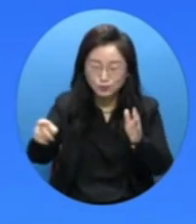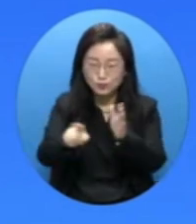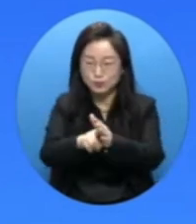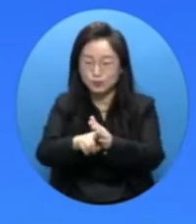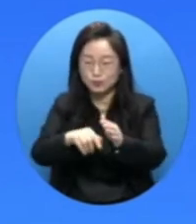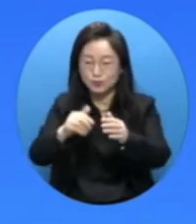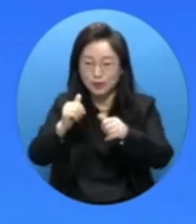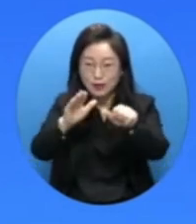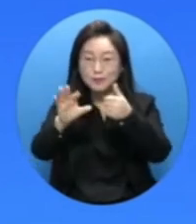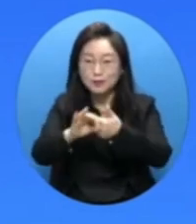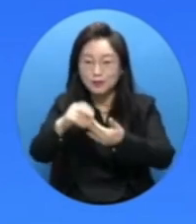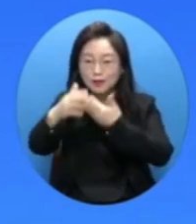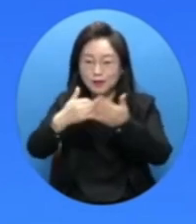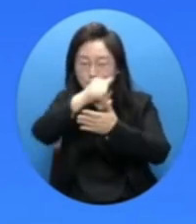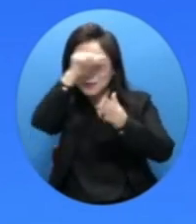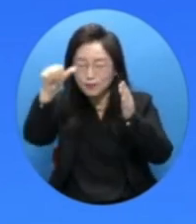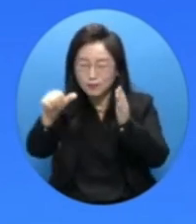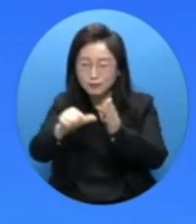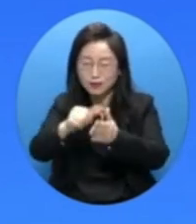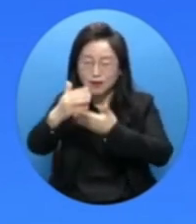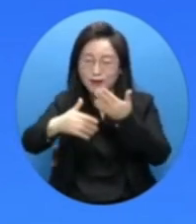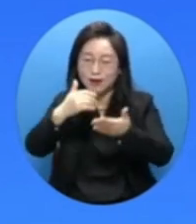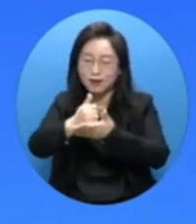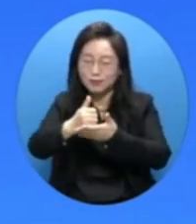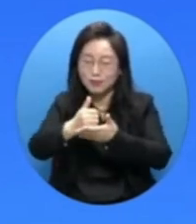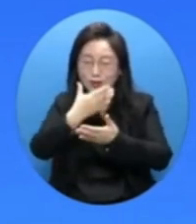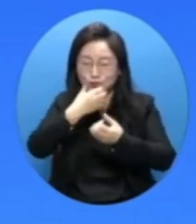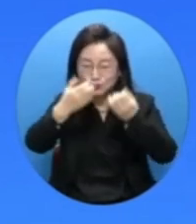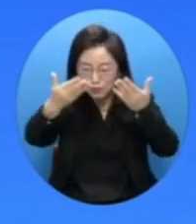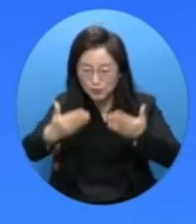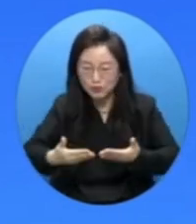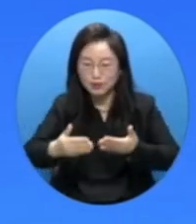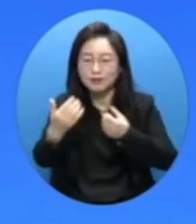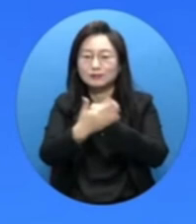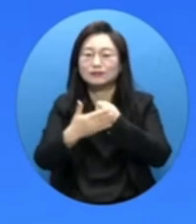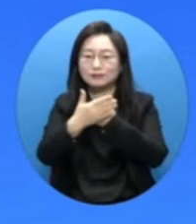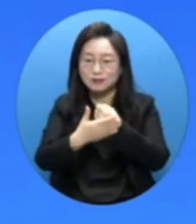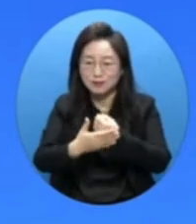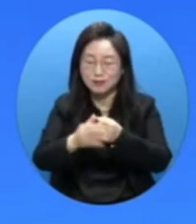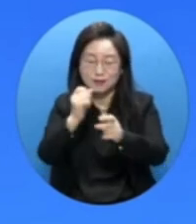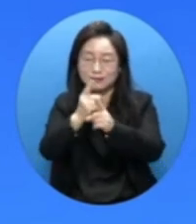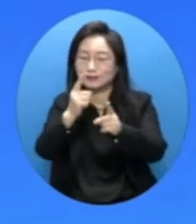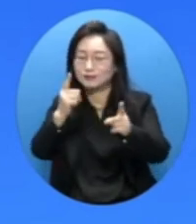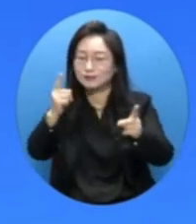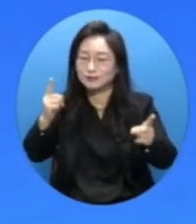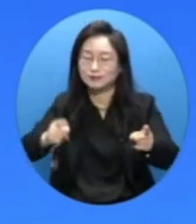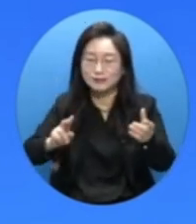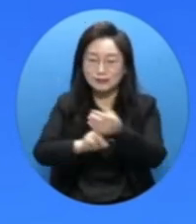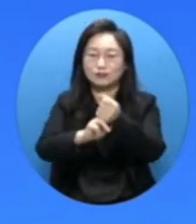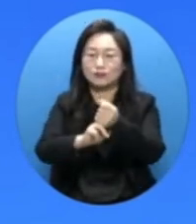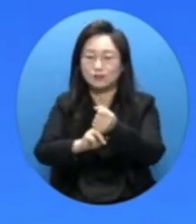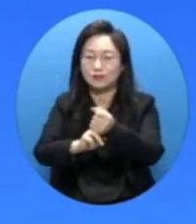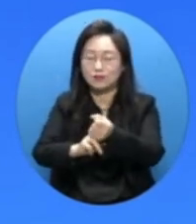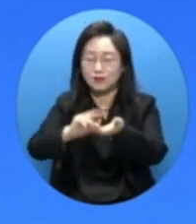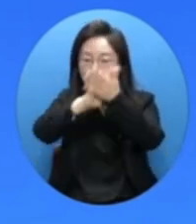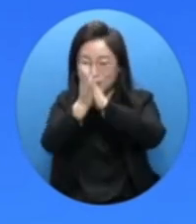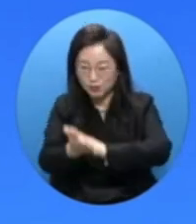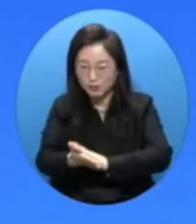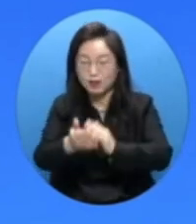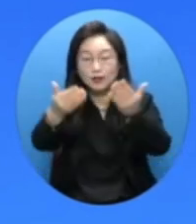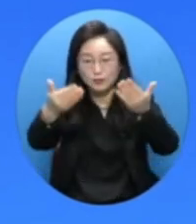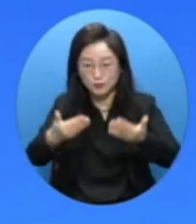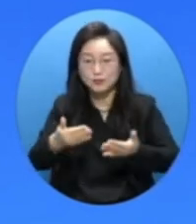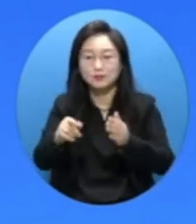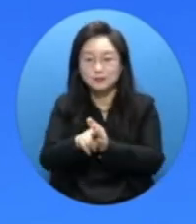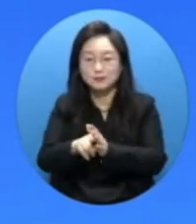하나님께서 여러분 일생을 위대한 하나님의 축복받은 일생으로 하나님의 은혜 일생으로 승리의 일생으로 기적의 세금으로 변화시켜 주실